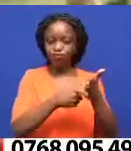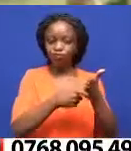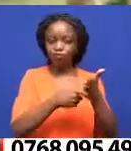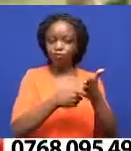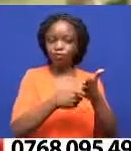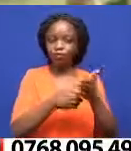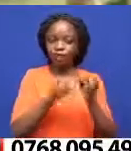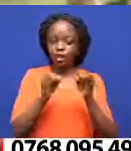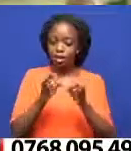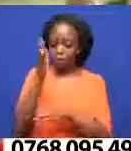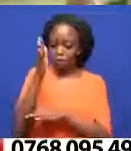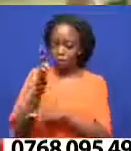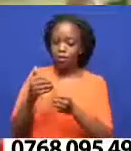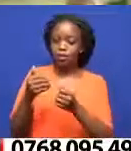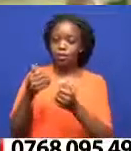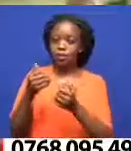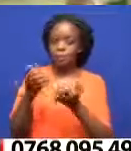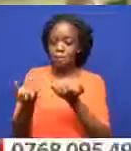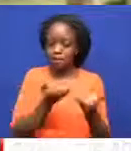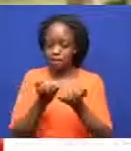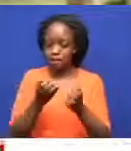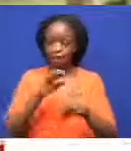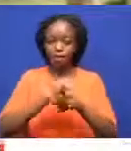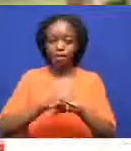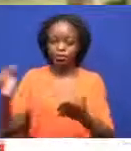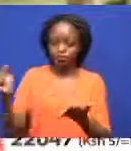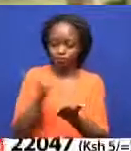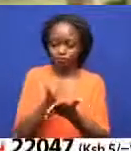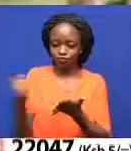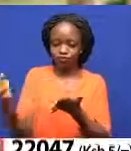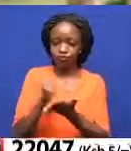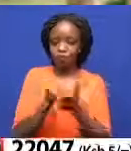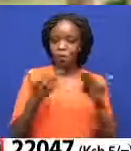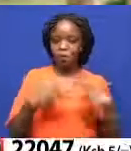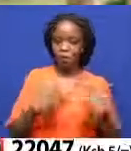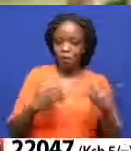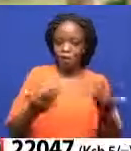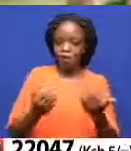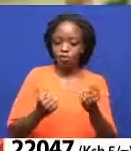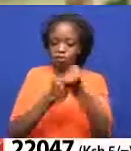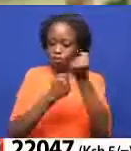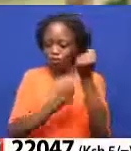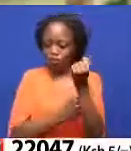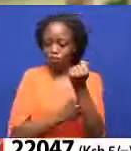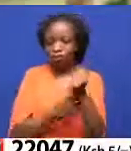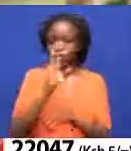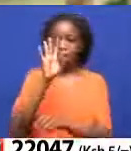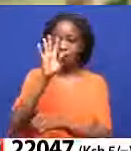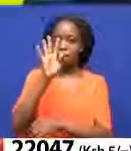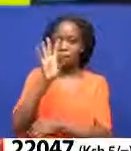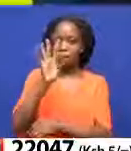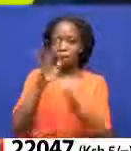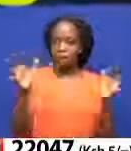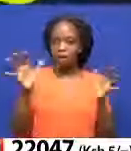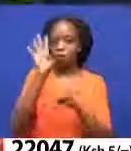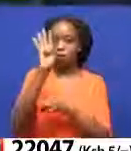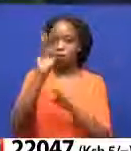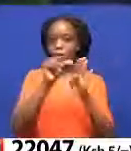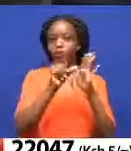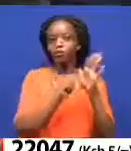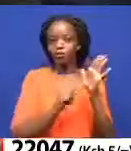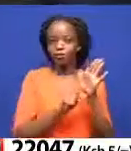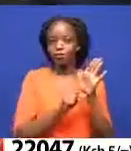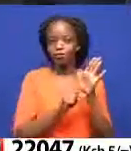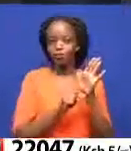you in a business that is creating employment? Are you in a business that is supporting the big four? Come in. We are waiting for you. Nikiripotia